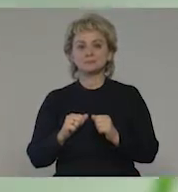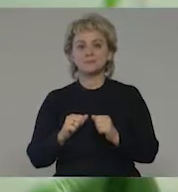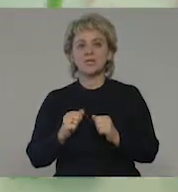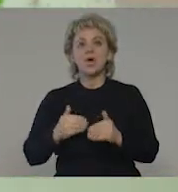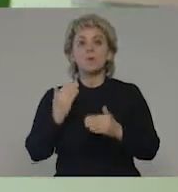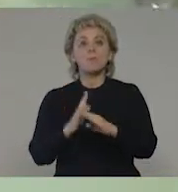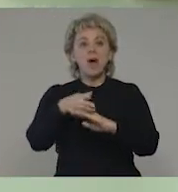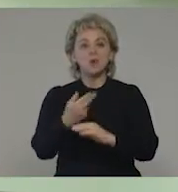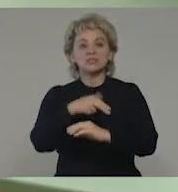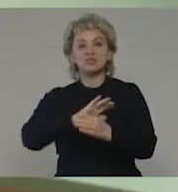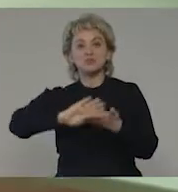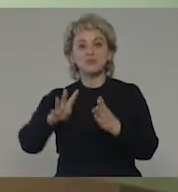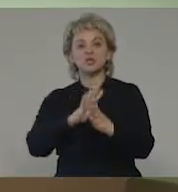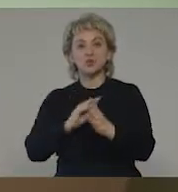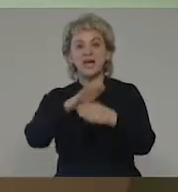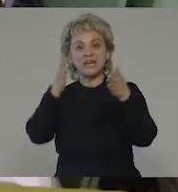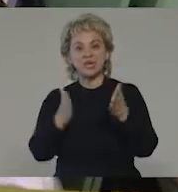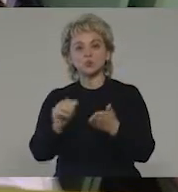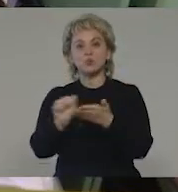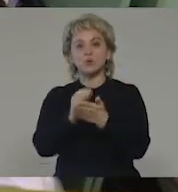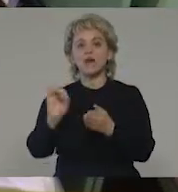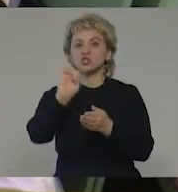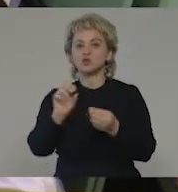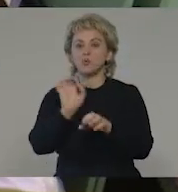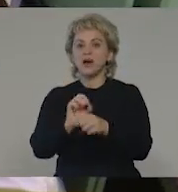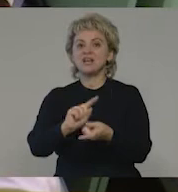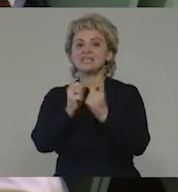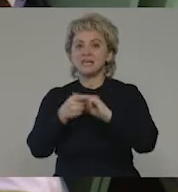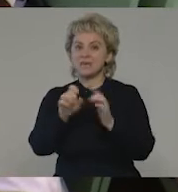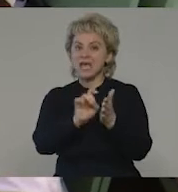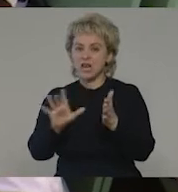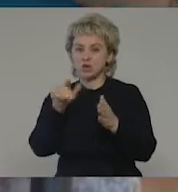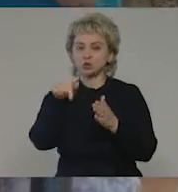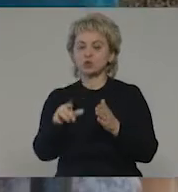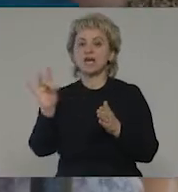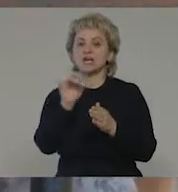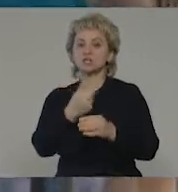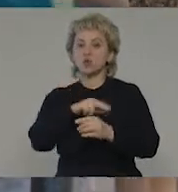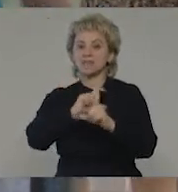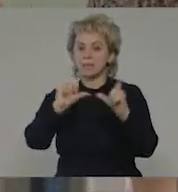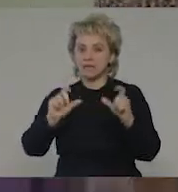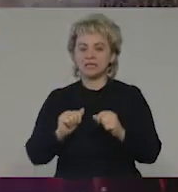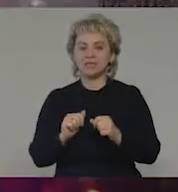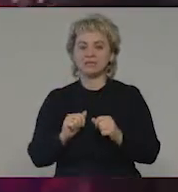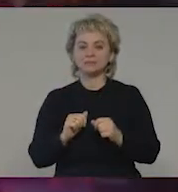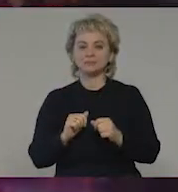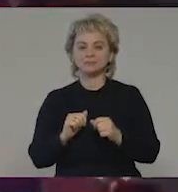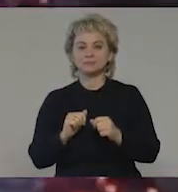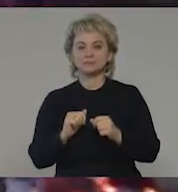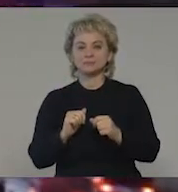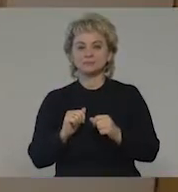Поход к врачу без очереди в регистратуру. Бумажные истории болезни впервые заменили электронными в ростовской поликлинике.